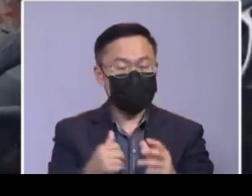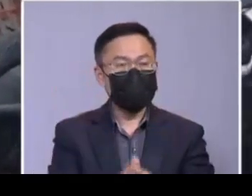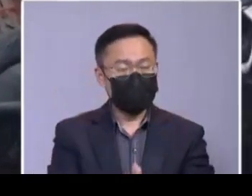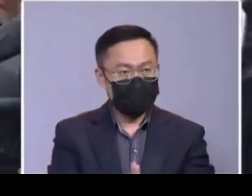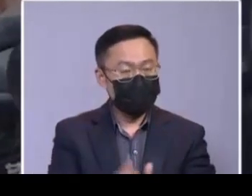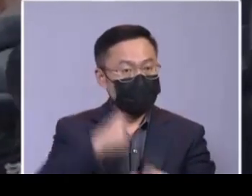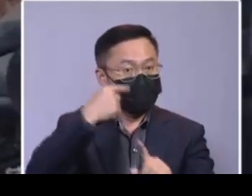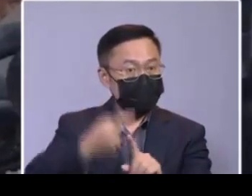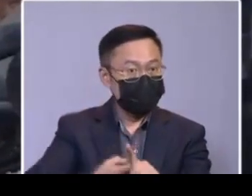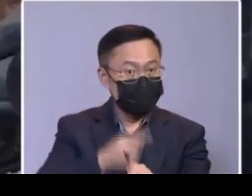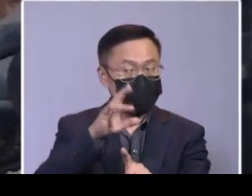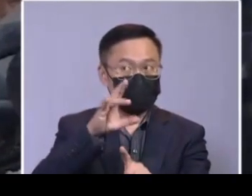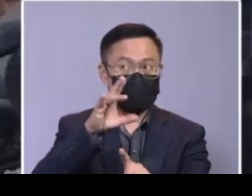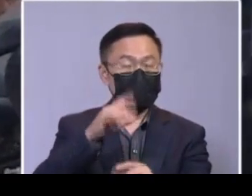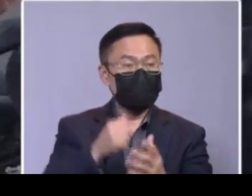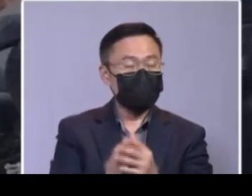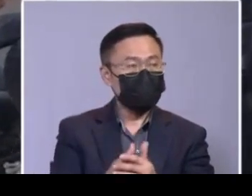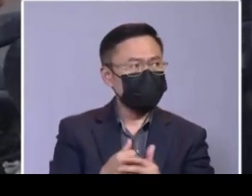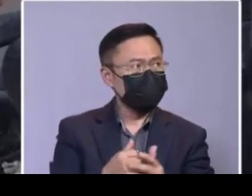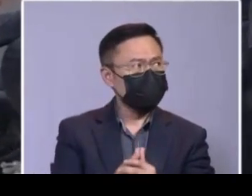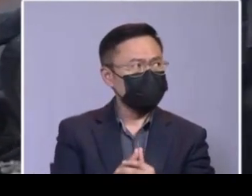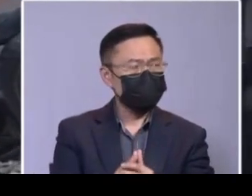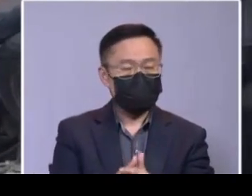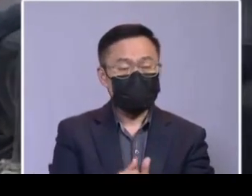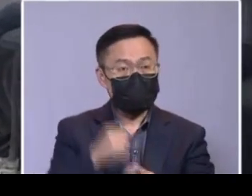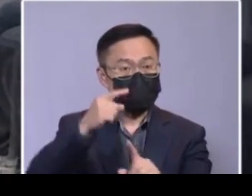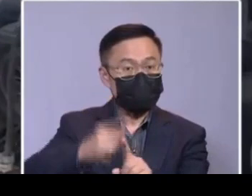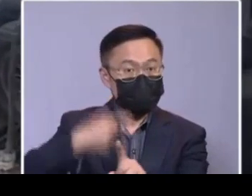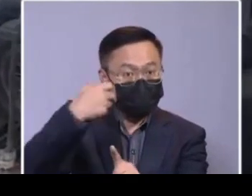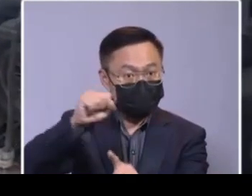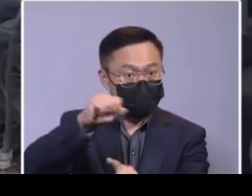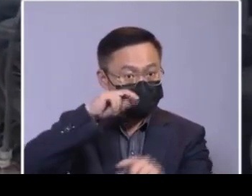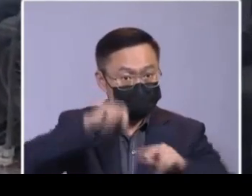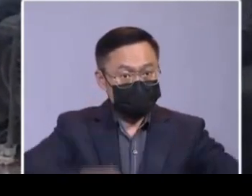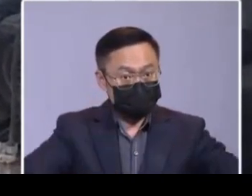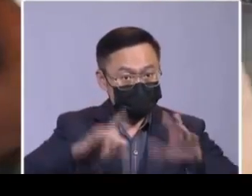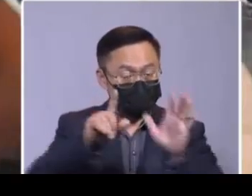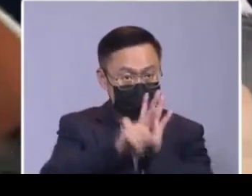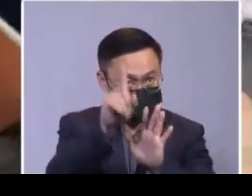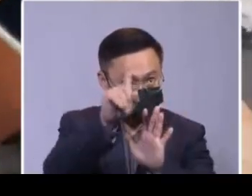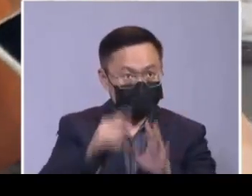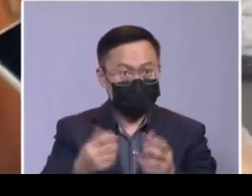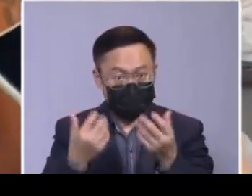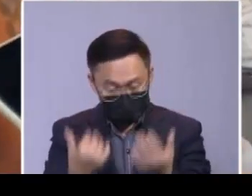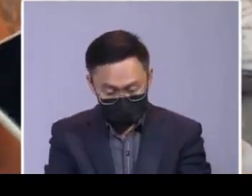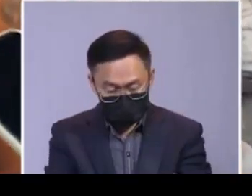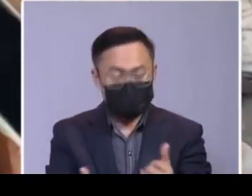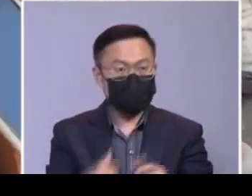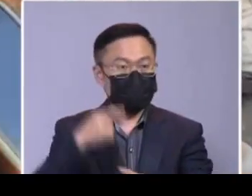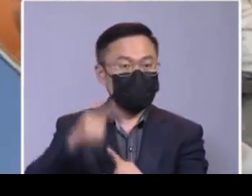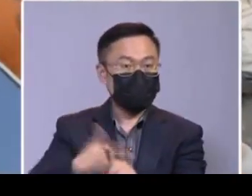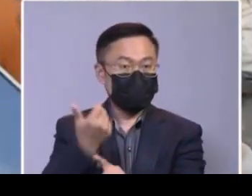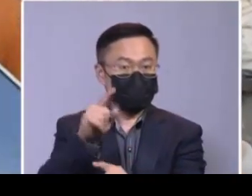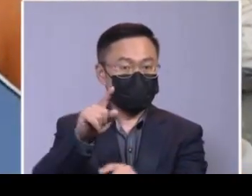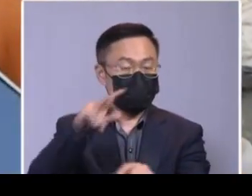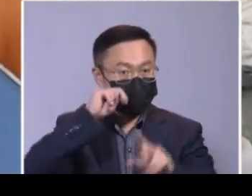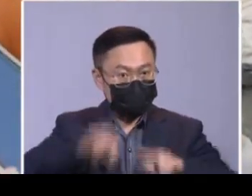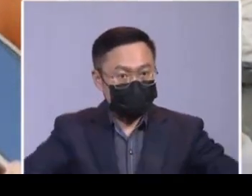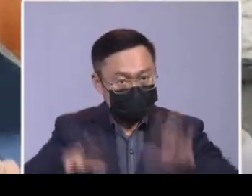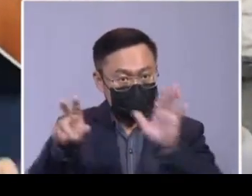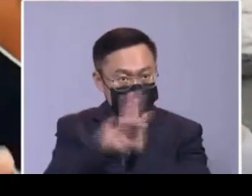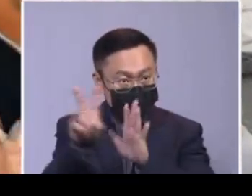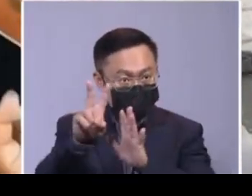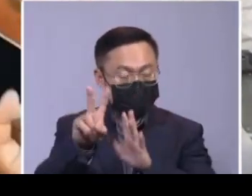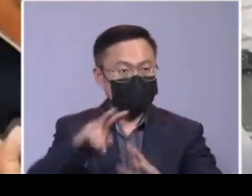รถเอยเครื่องยนต์รถของลูกค้าเอ่ยเพราะว่าน้ำเนี่ยมันท่วมเข้าไปถึงร้านสูงเมตรถึงเมตรครึ่งเลยนะครับ